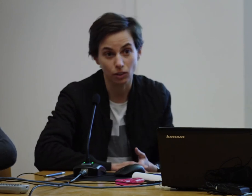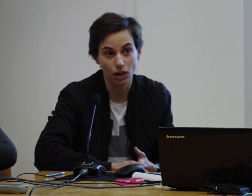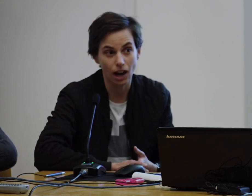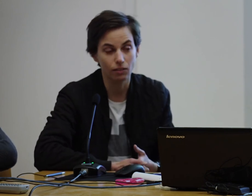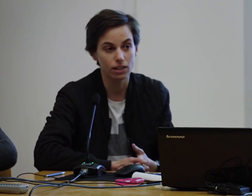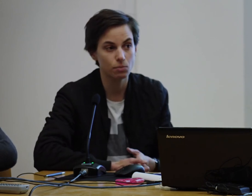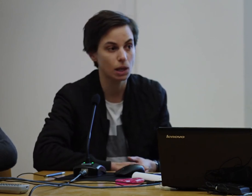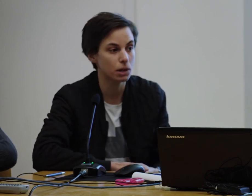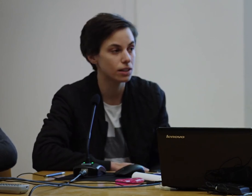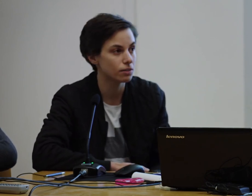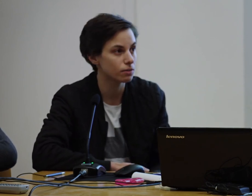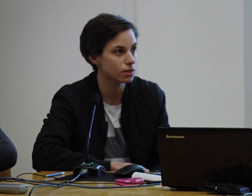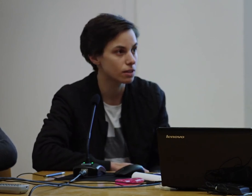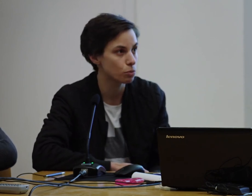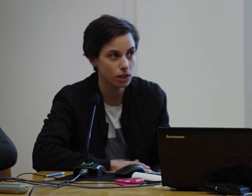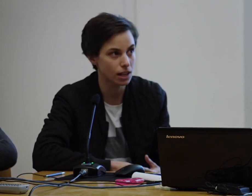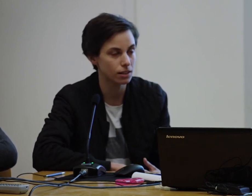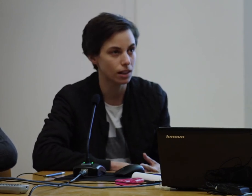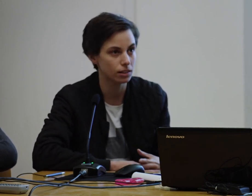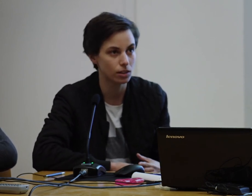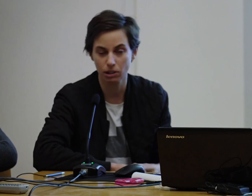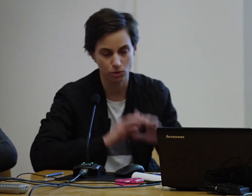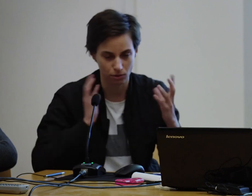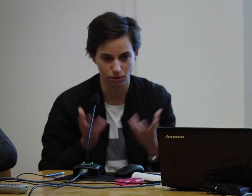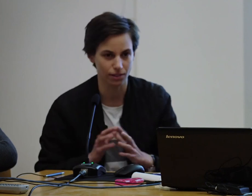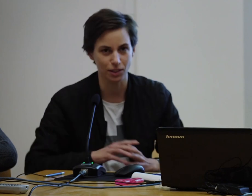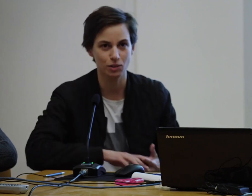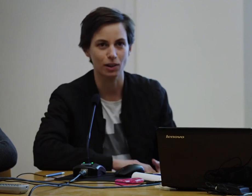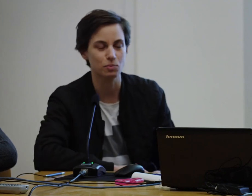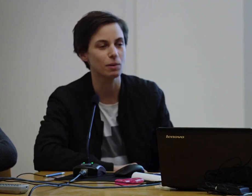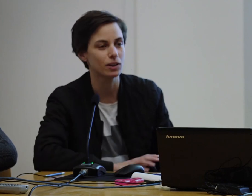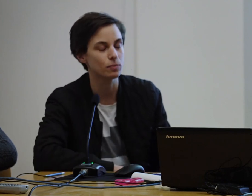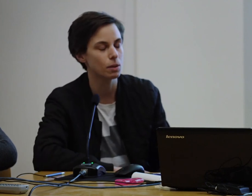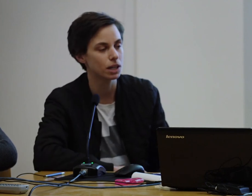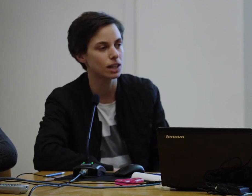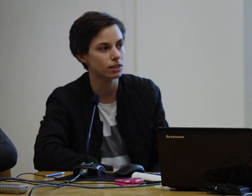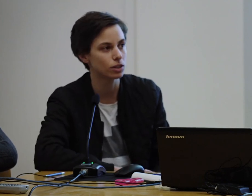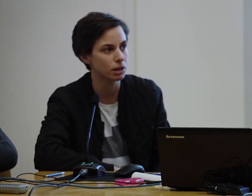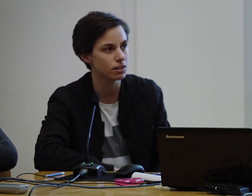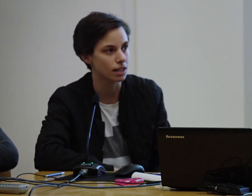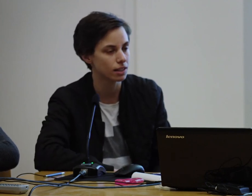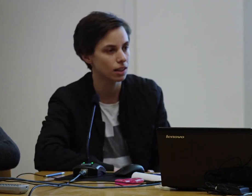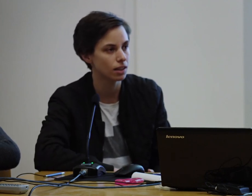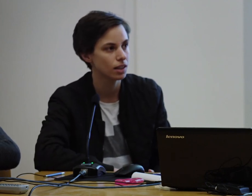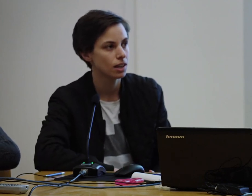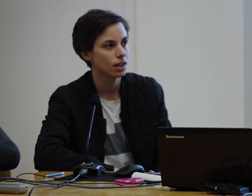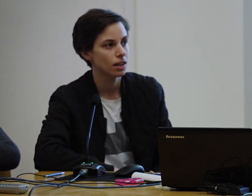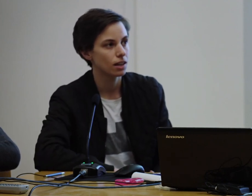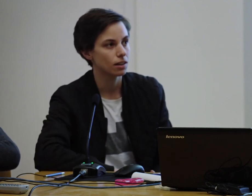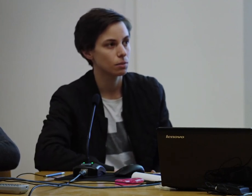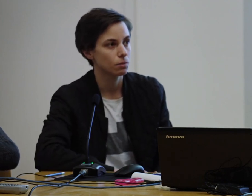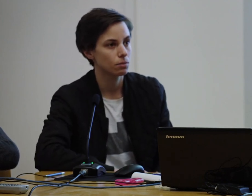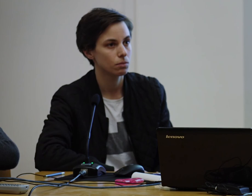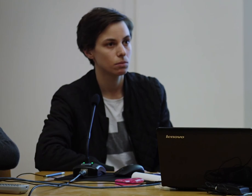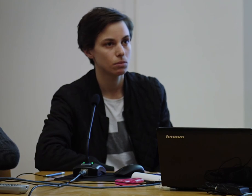rieši sa to, ale vlastne mne príde úplne zásadná na tejto debate, už to strašne veľa rozprávam, ale že mne príde na tejto debate zásadné